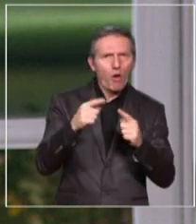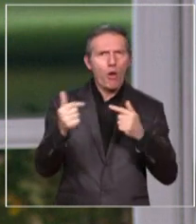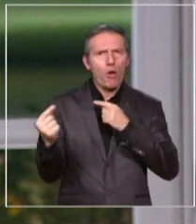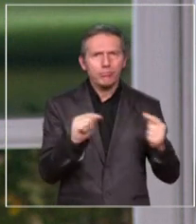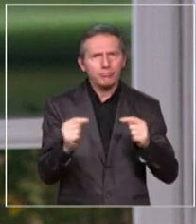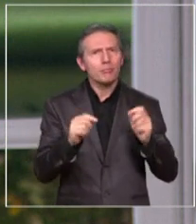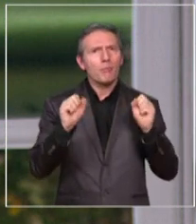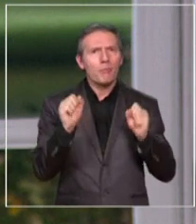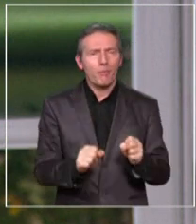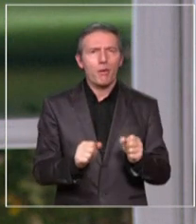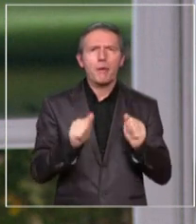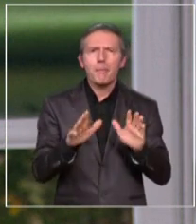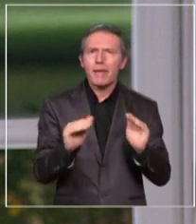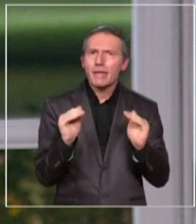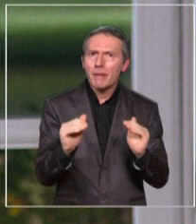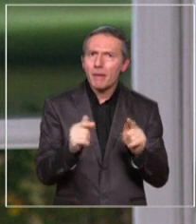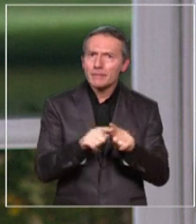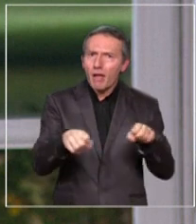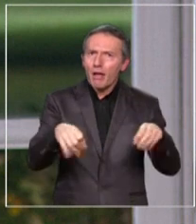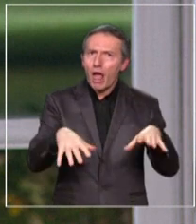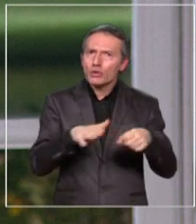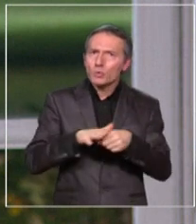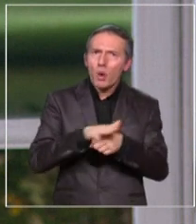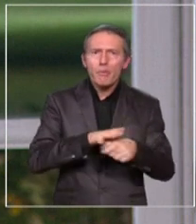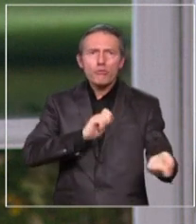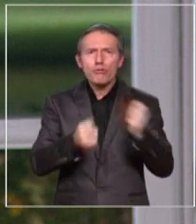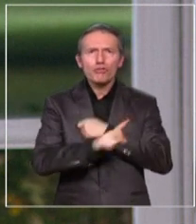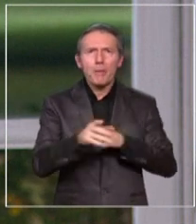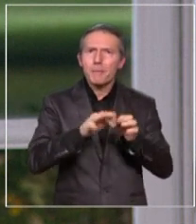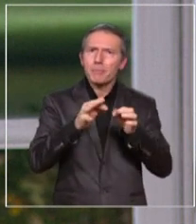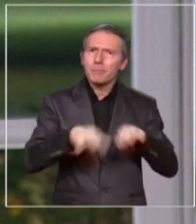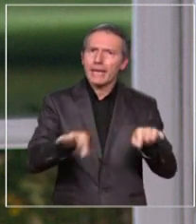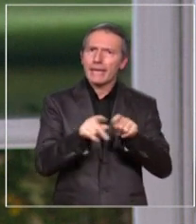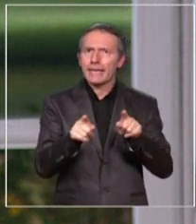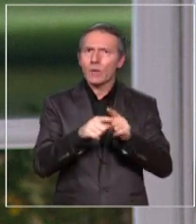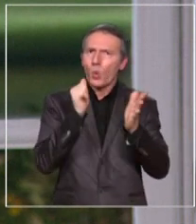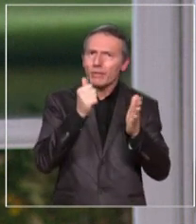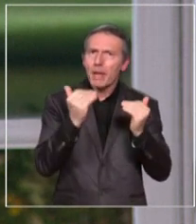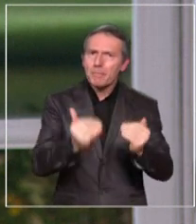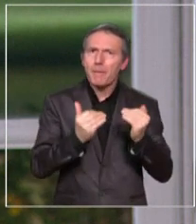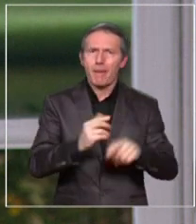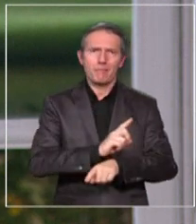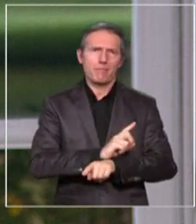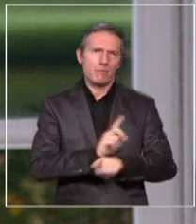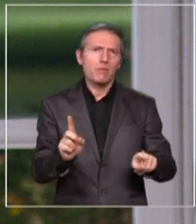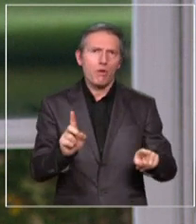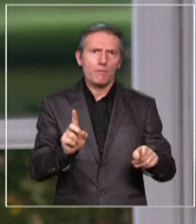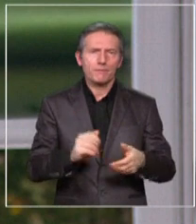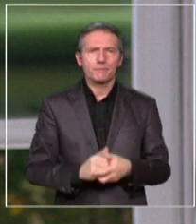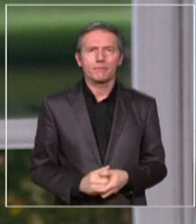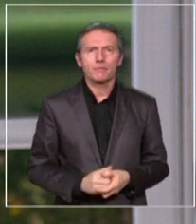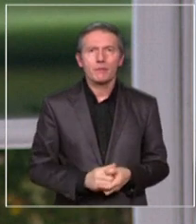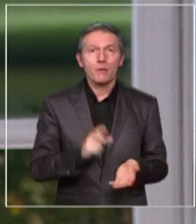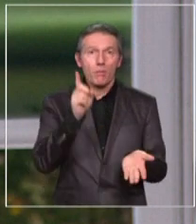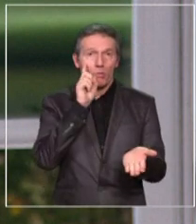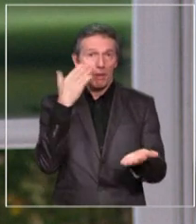faut-il pour autant renoncé à changer notre pays et notre quotidien non car